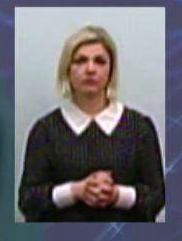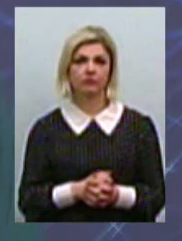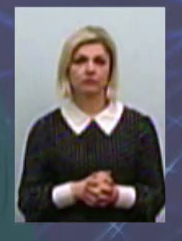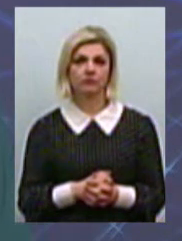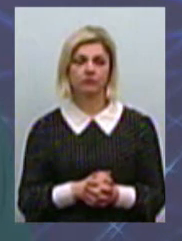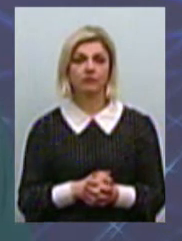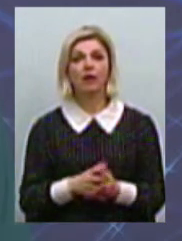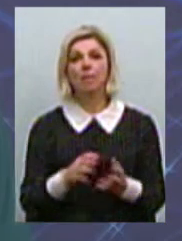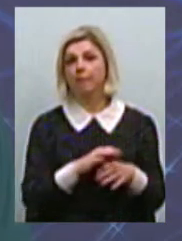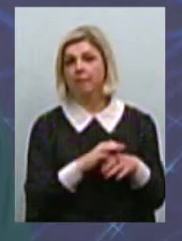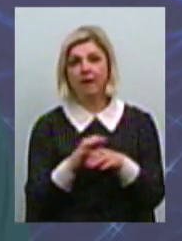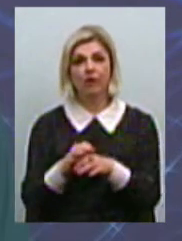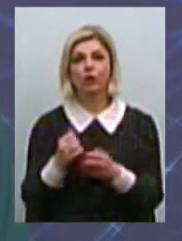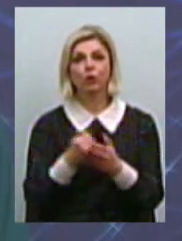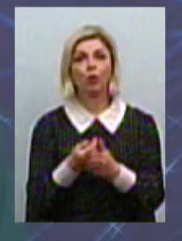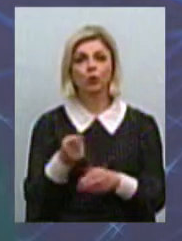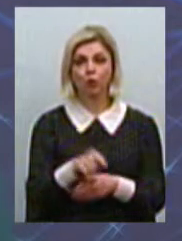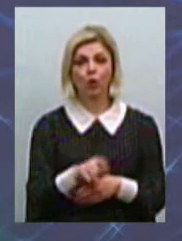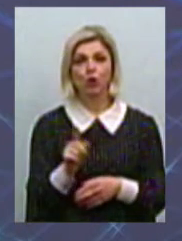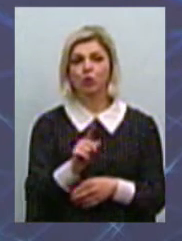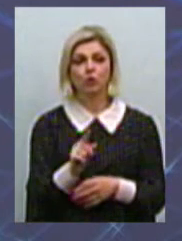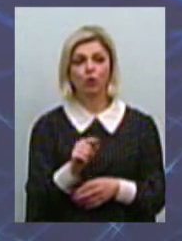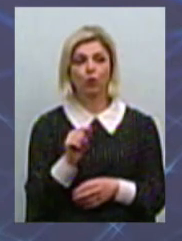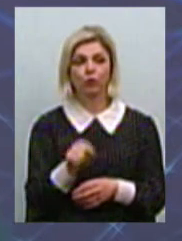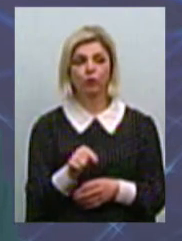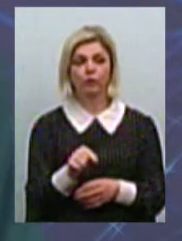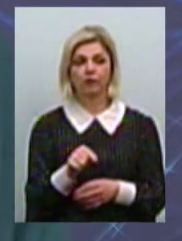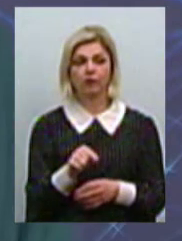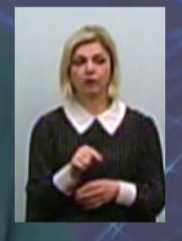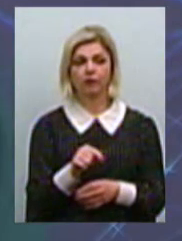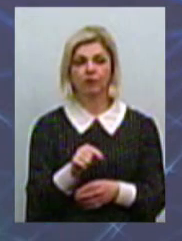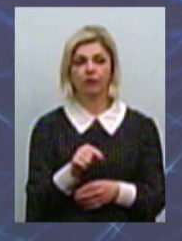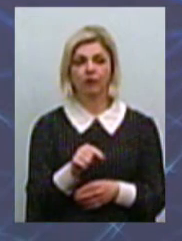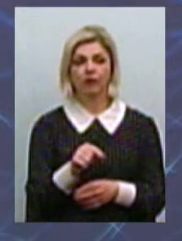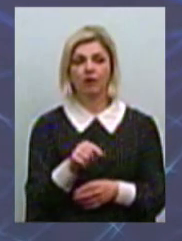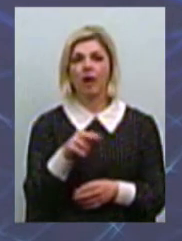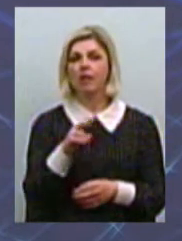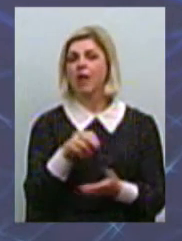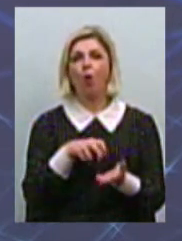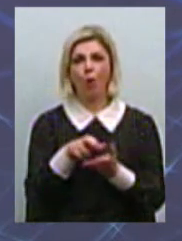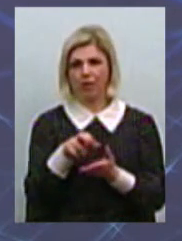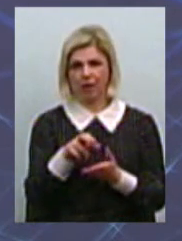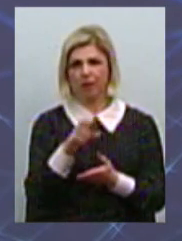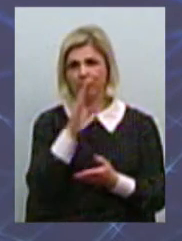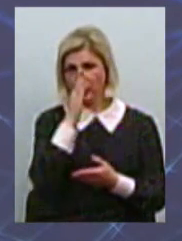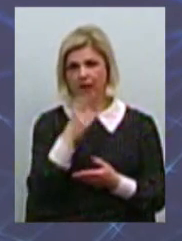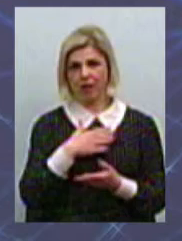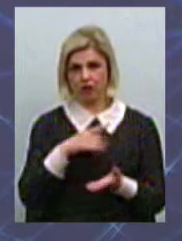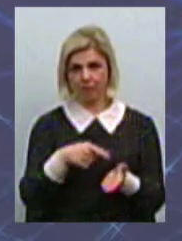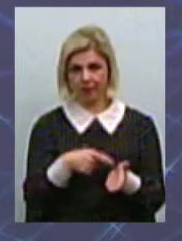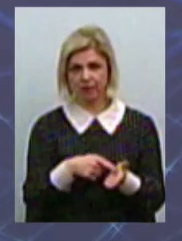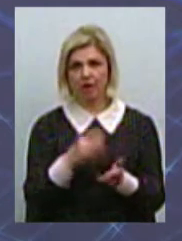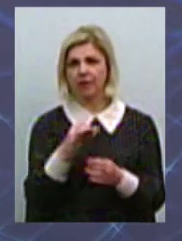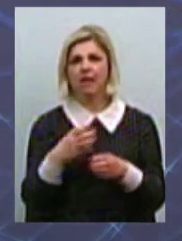привели до того, що тут не ходять зайди по нашому місту і не нав'язують